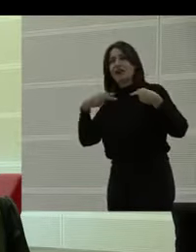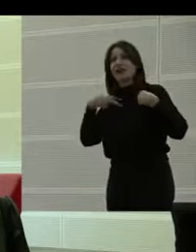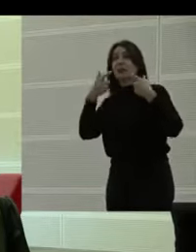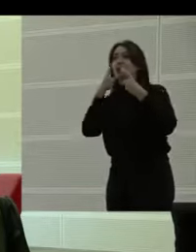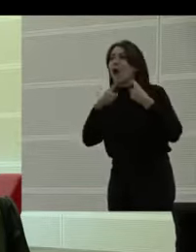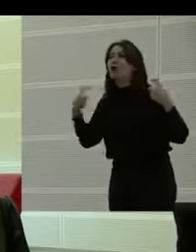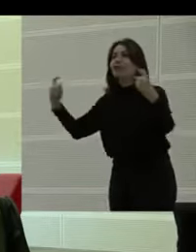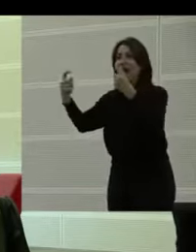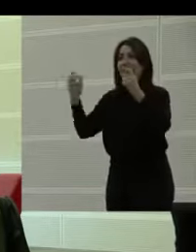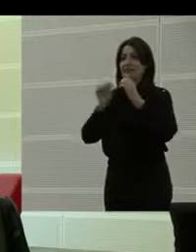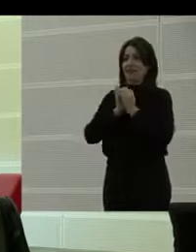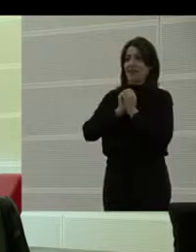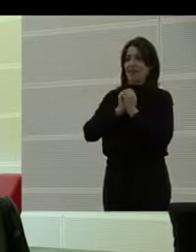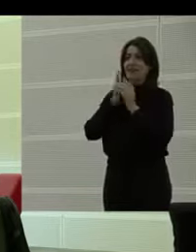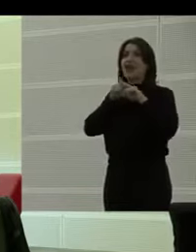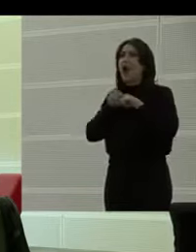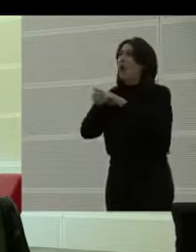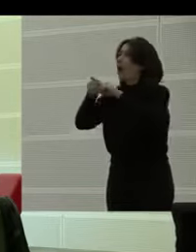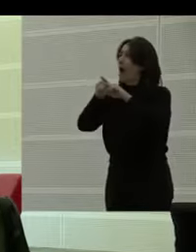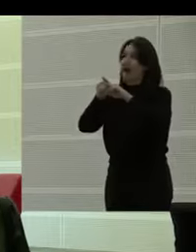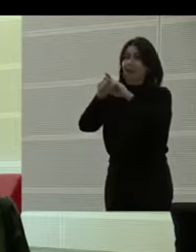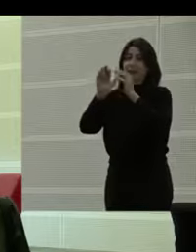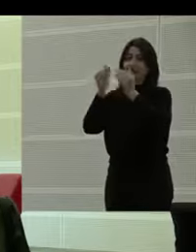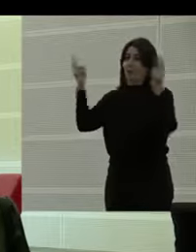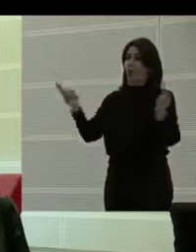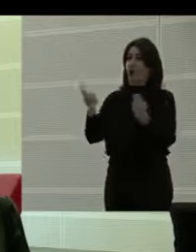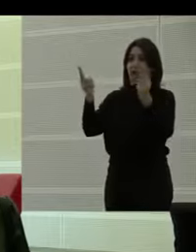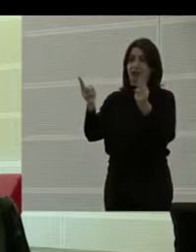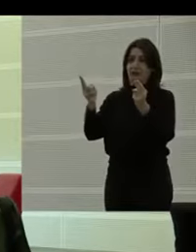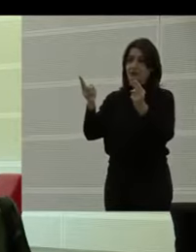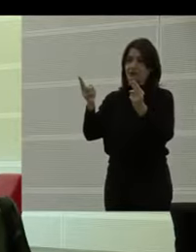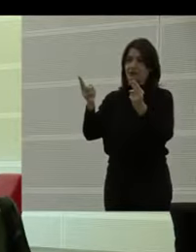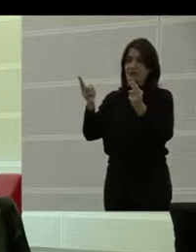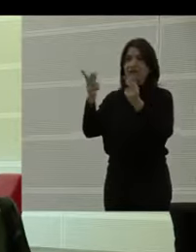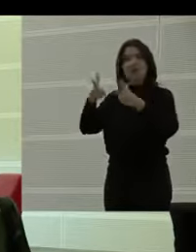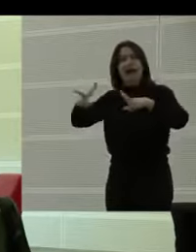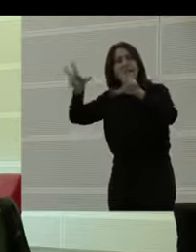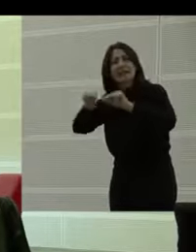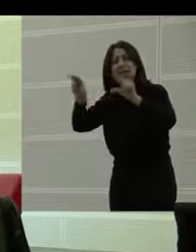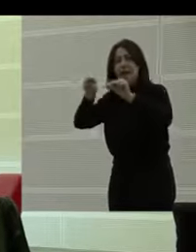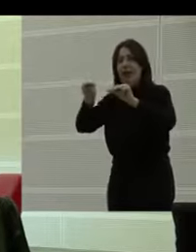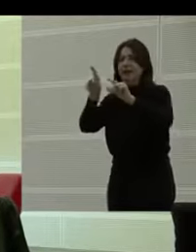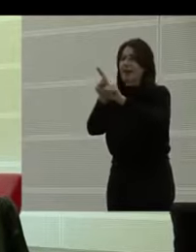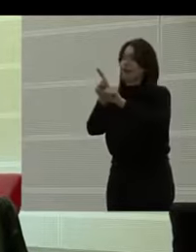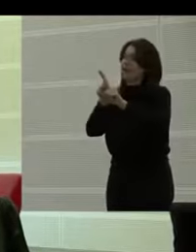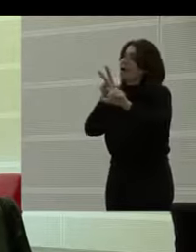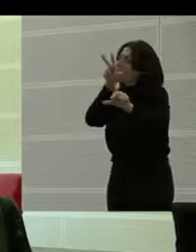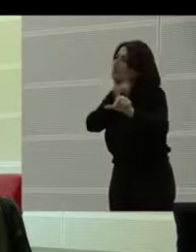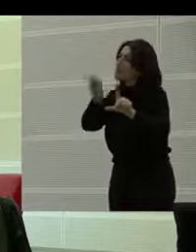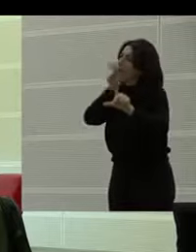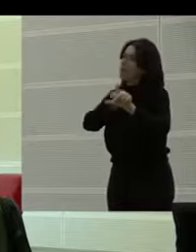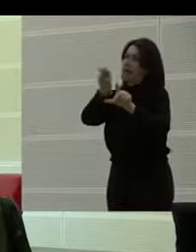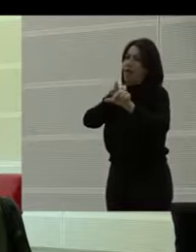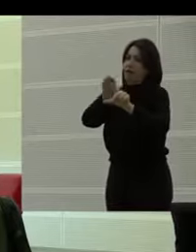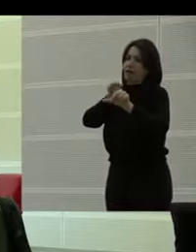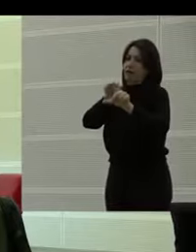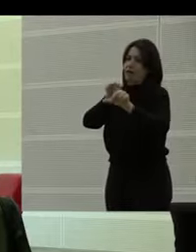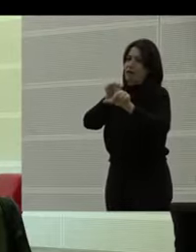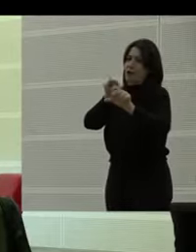tra di loro, tutte. E noi questa cosa non ci smetteremo mai di difenderla, a costo delle nostre